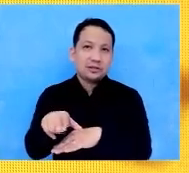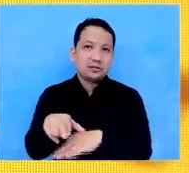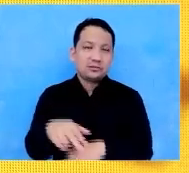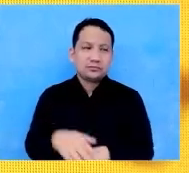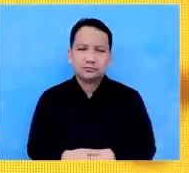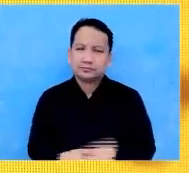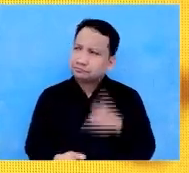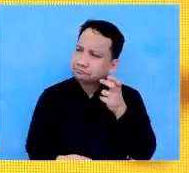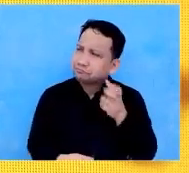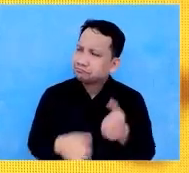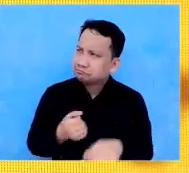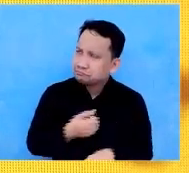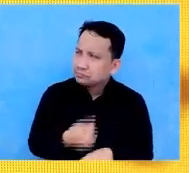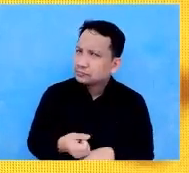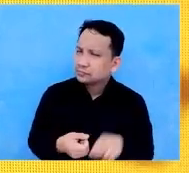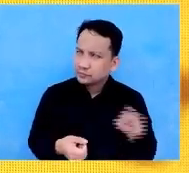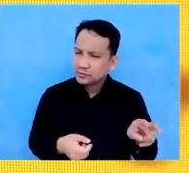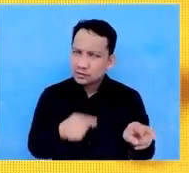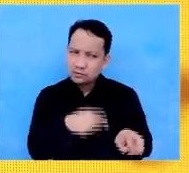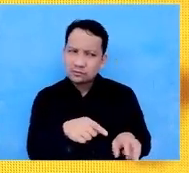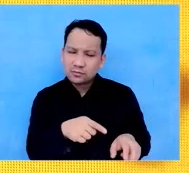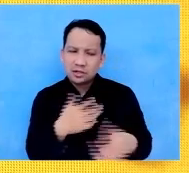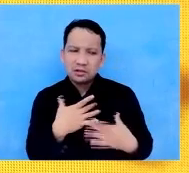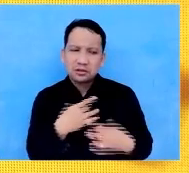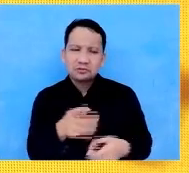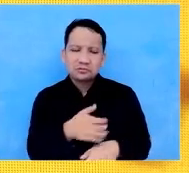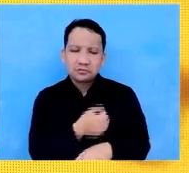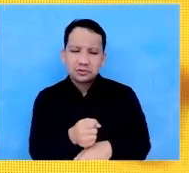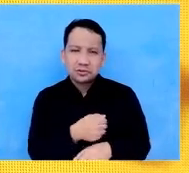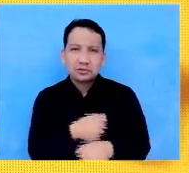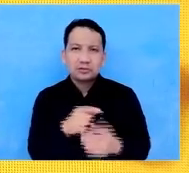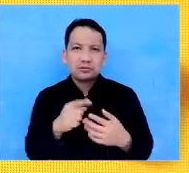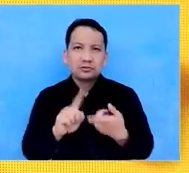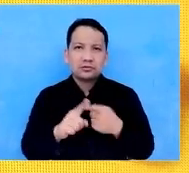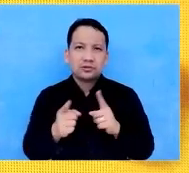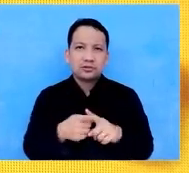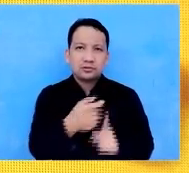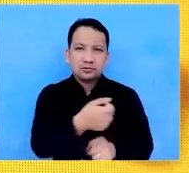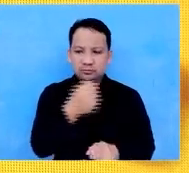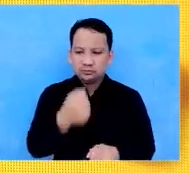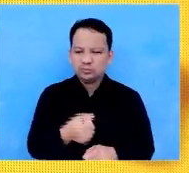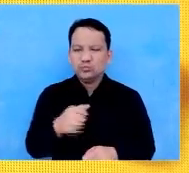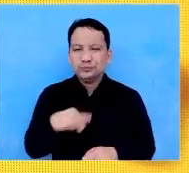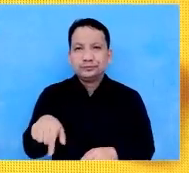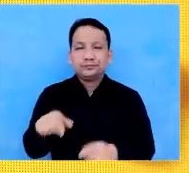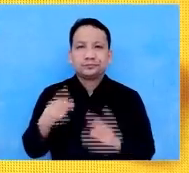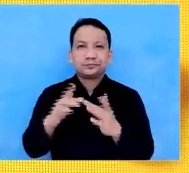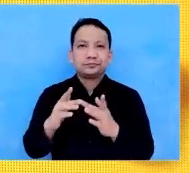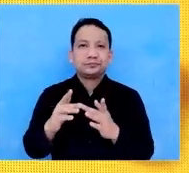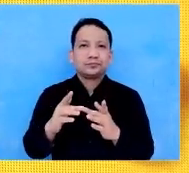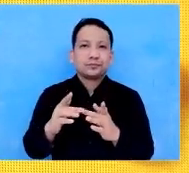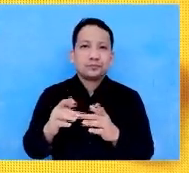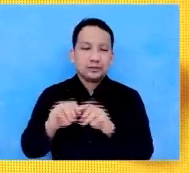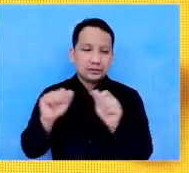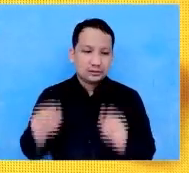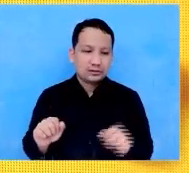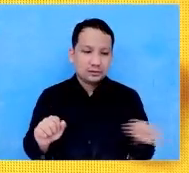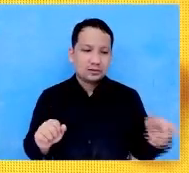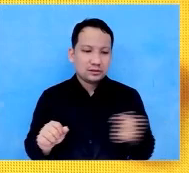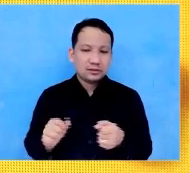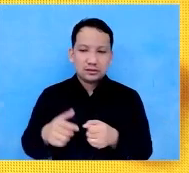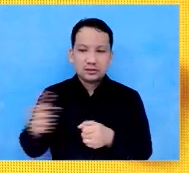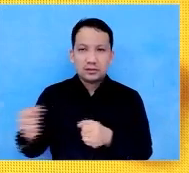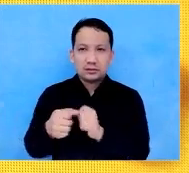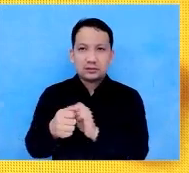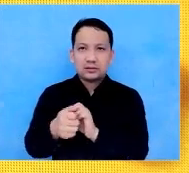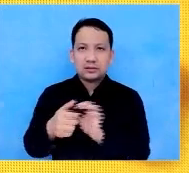and nakikita nila, nahilig ko talaga. And then may friend ako na may kilala sa certain network. And then that friend may kilala sa label.